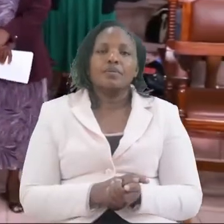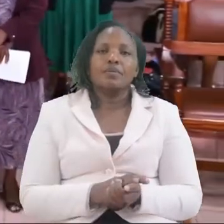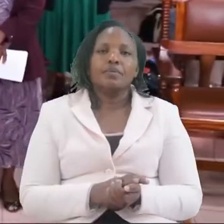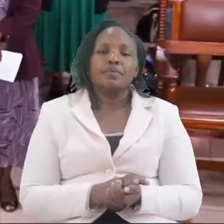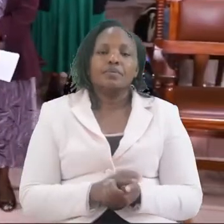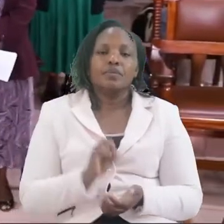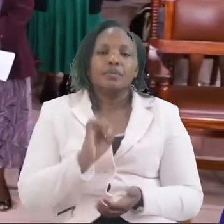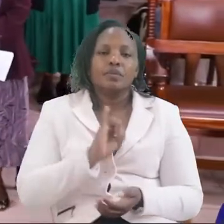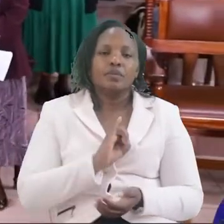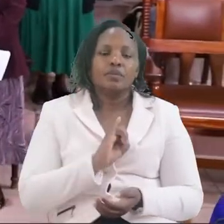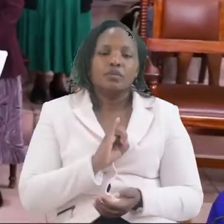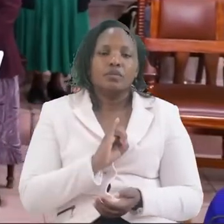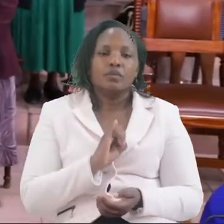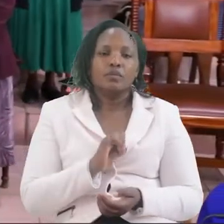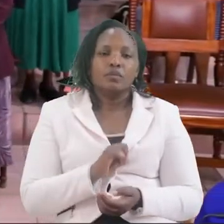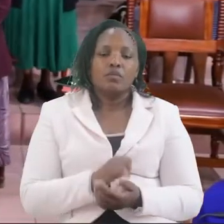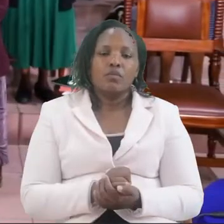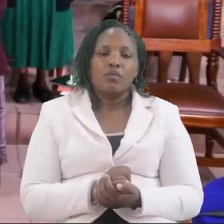yetu.